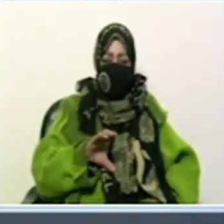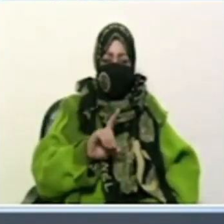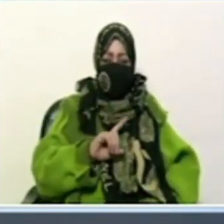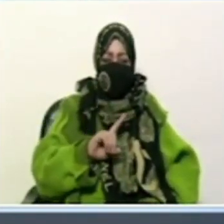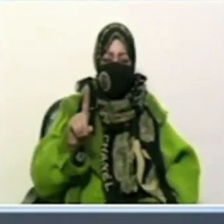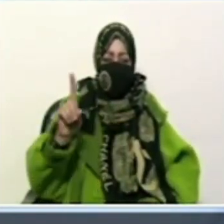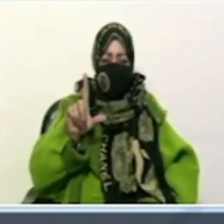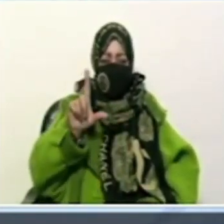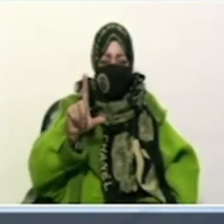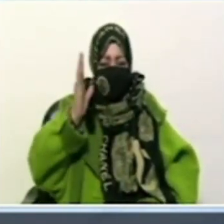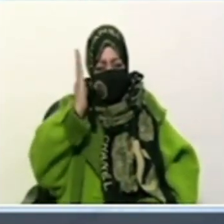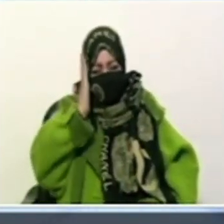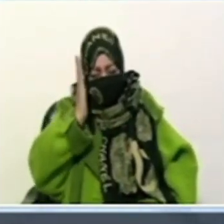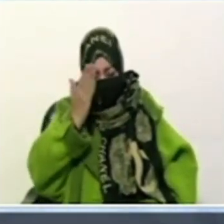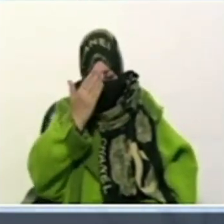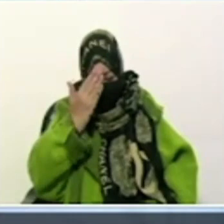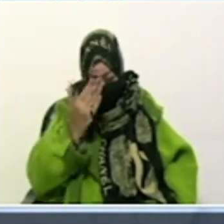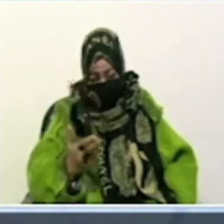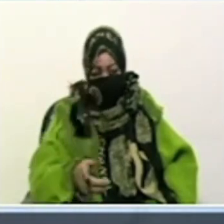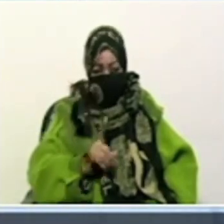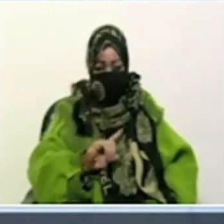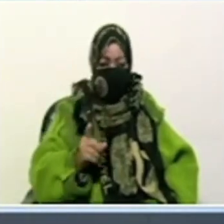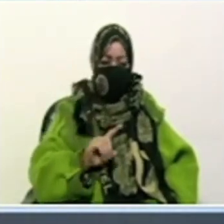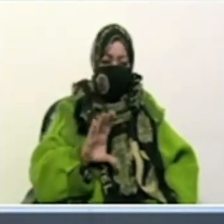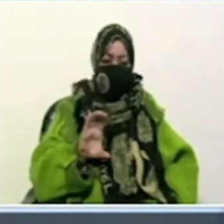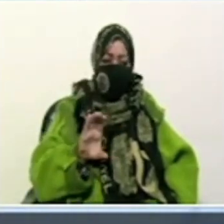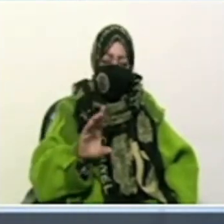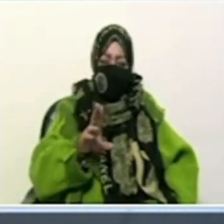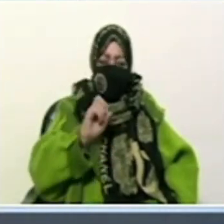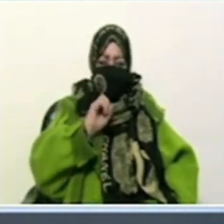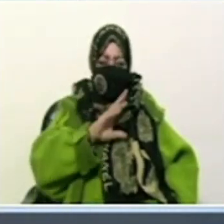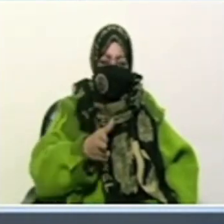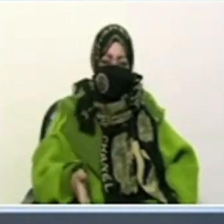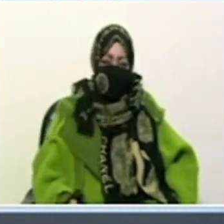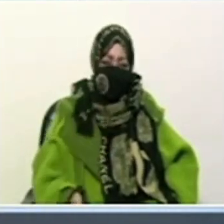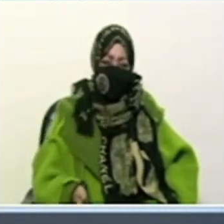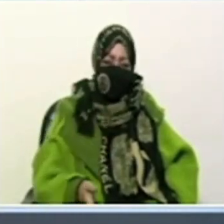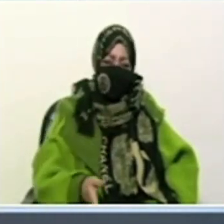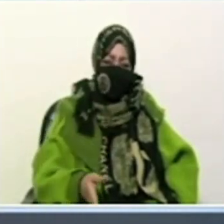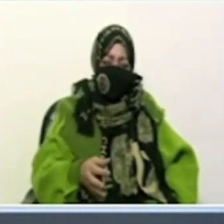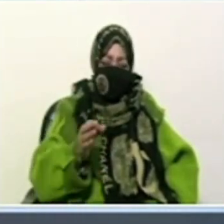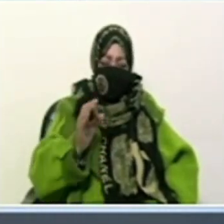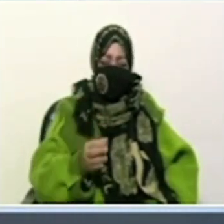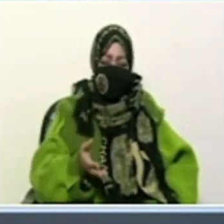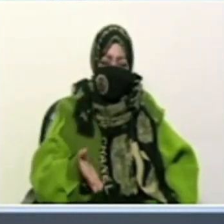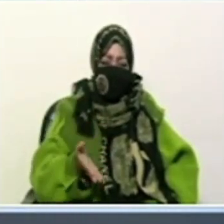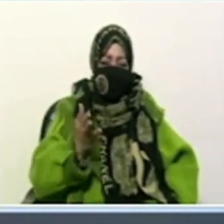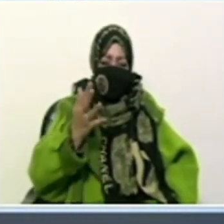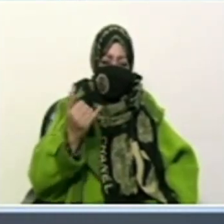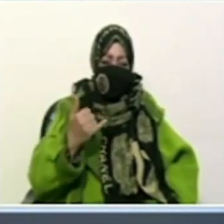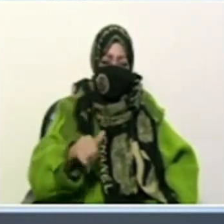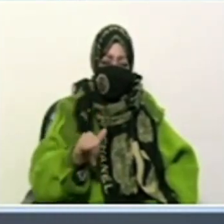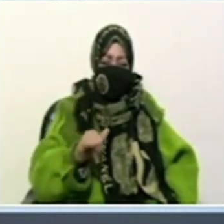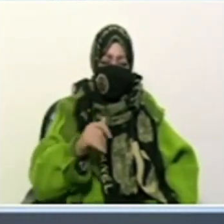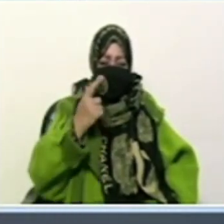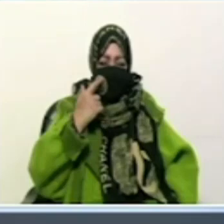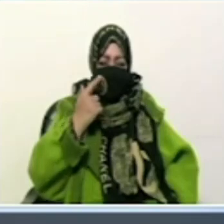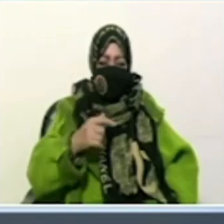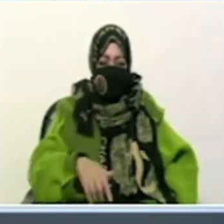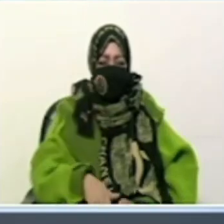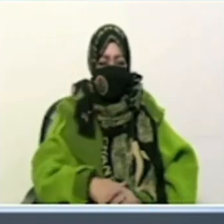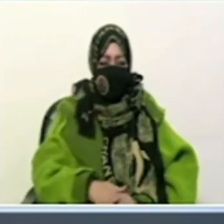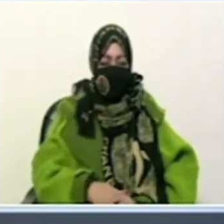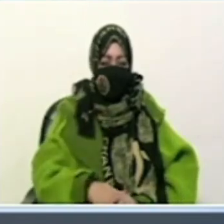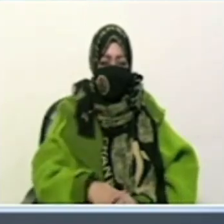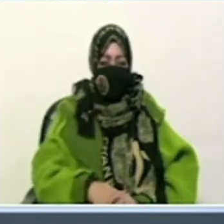يعني السجود، فلك أن تومي. السجود على هذا الفراش له سجود وله